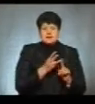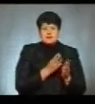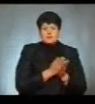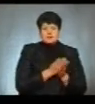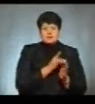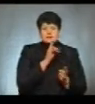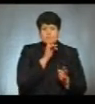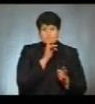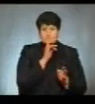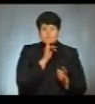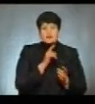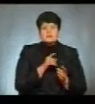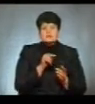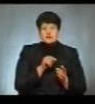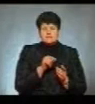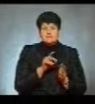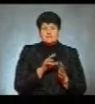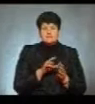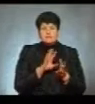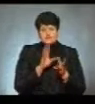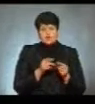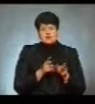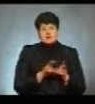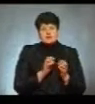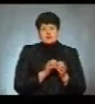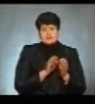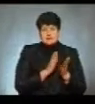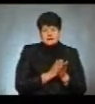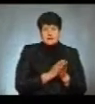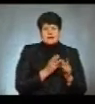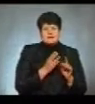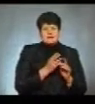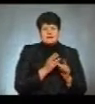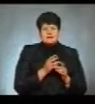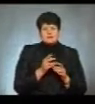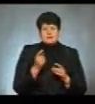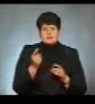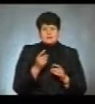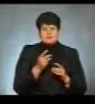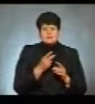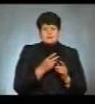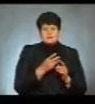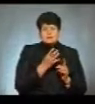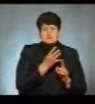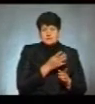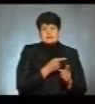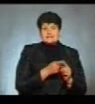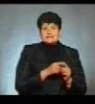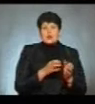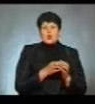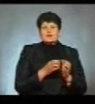замовчуванням. Внутрянка лишається в тому стані, що є. Друга модель договорів, по-перше, ділиться на дві складові. Друга модель договорів – це